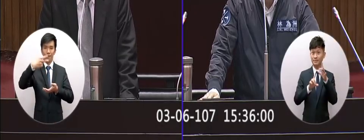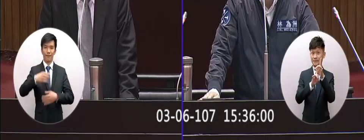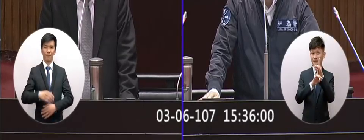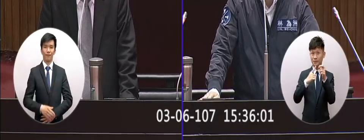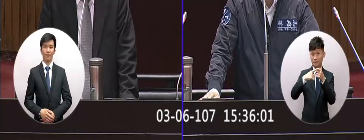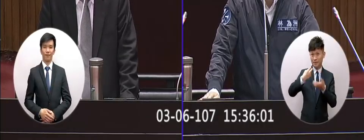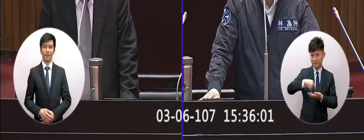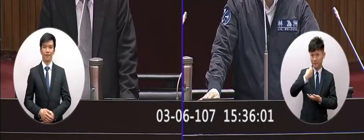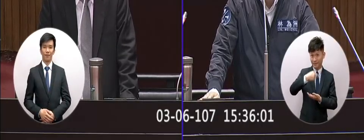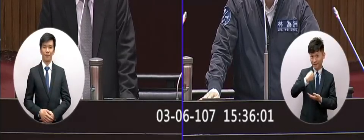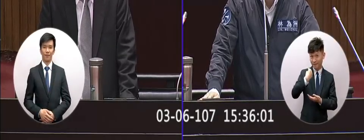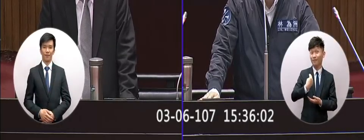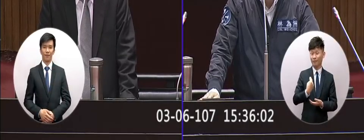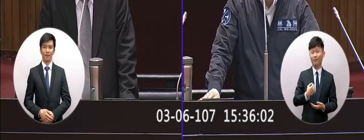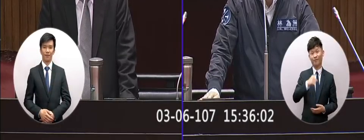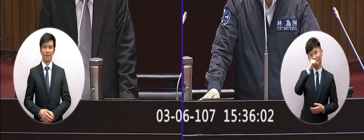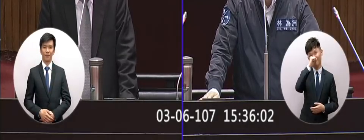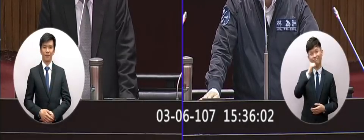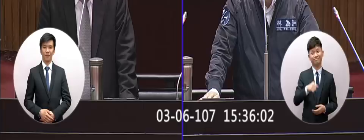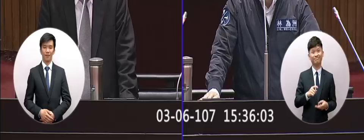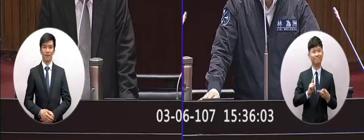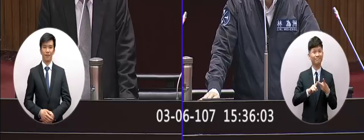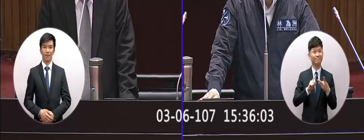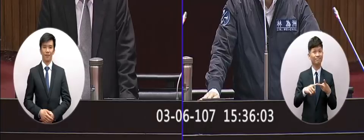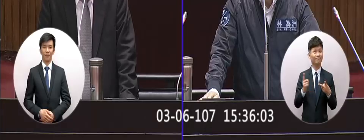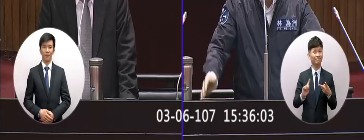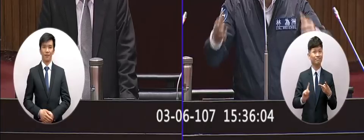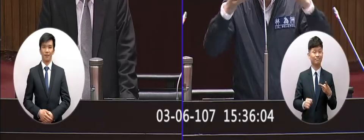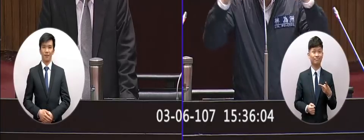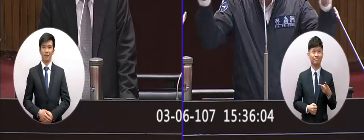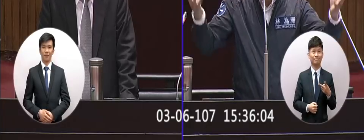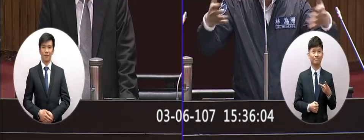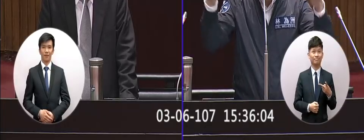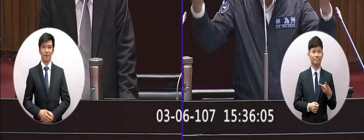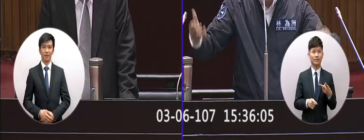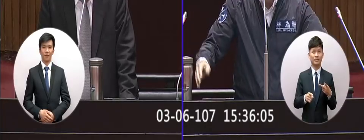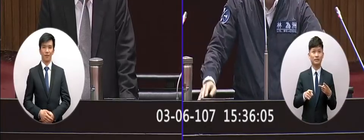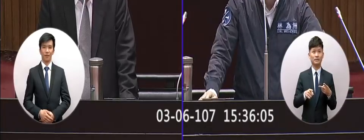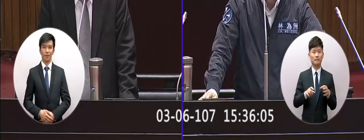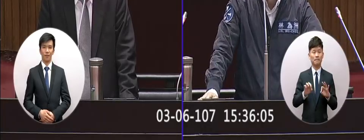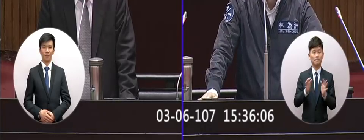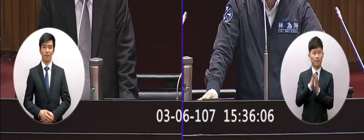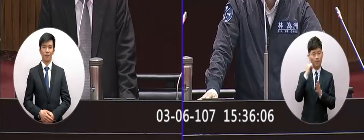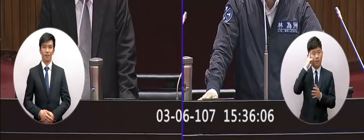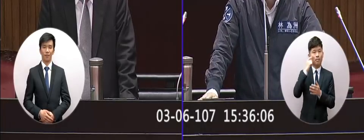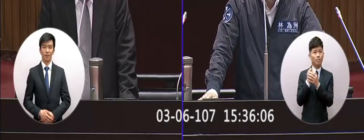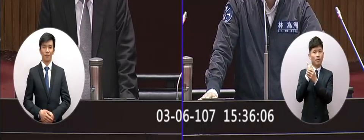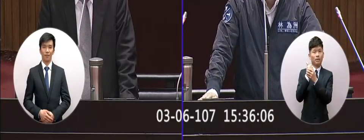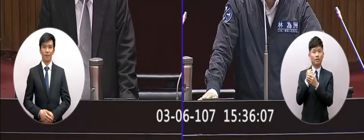米粉，好，好，还有呢？对，很直接的哈。